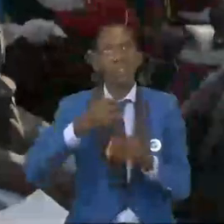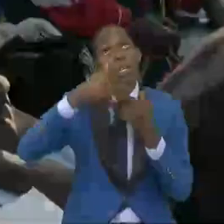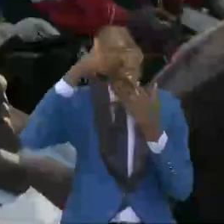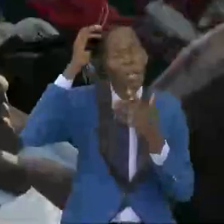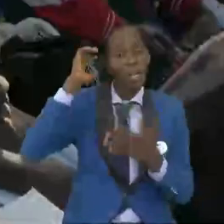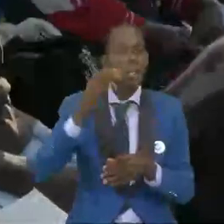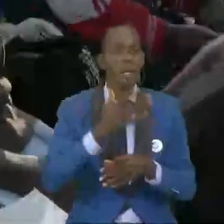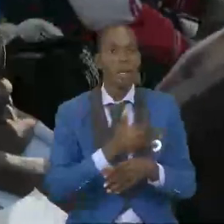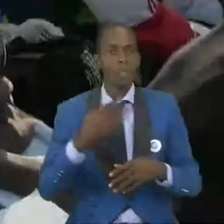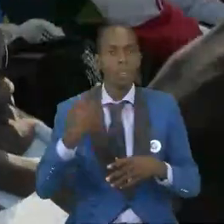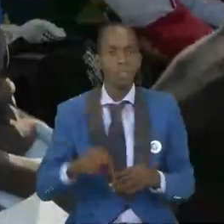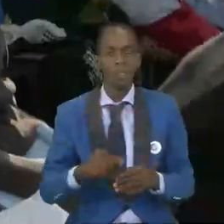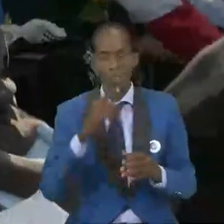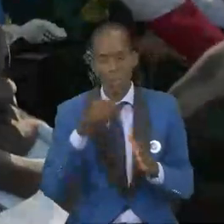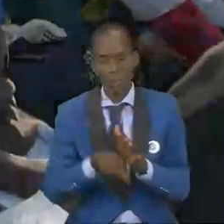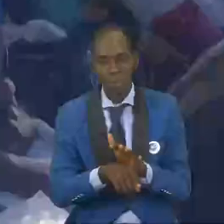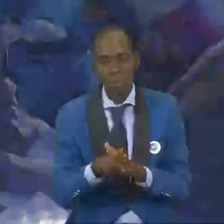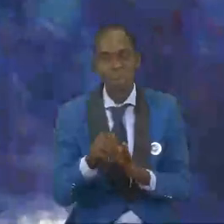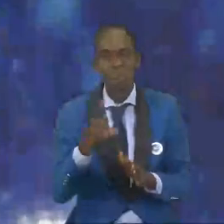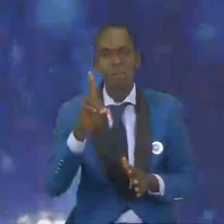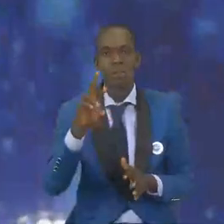le lion et sur l'aspic.